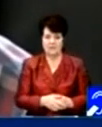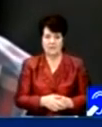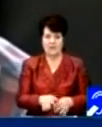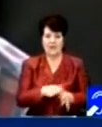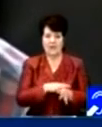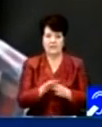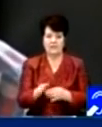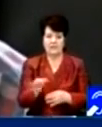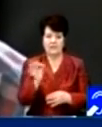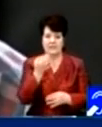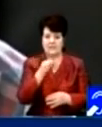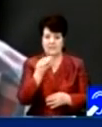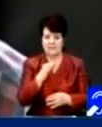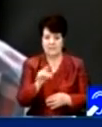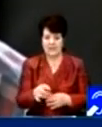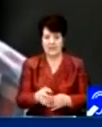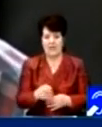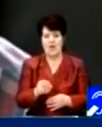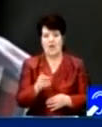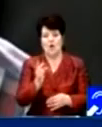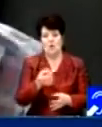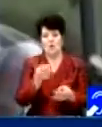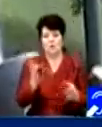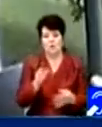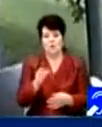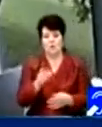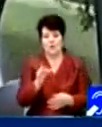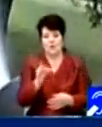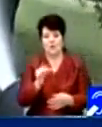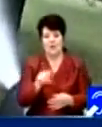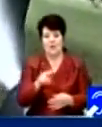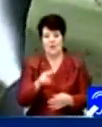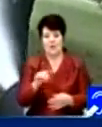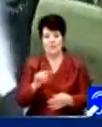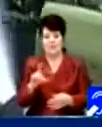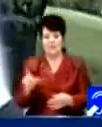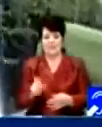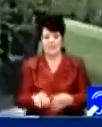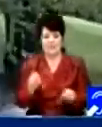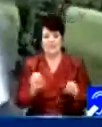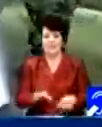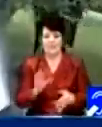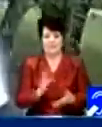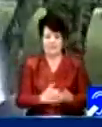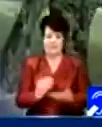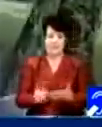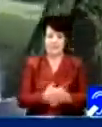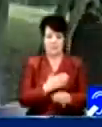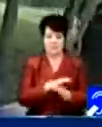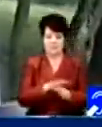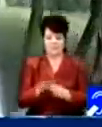realizează însămânțarea culturilor de rapiță, după care decizia este de neutilizare în